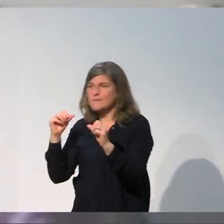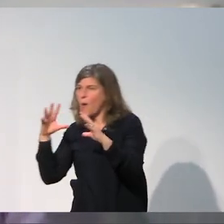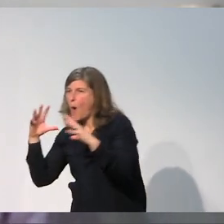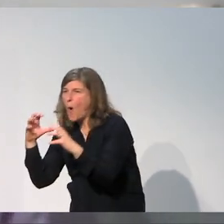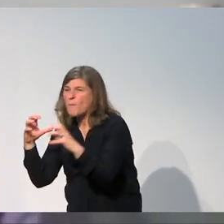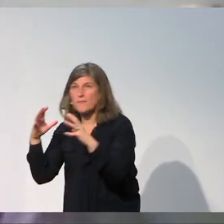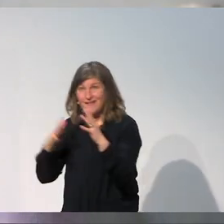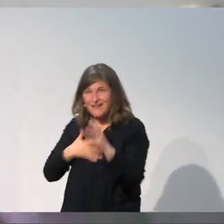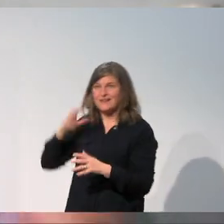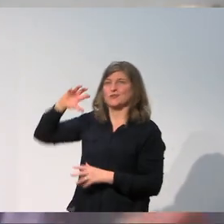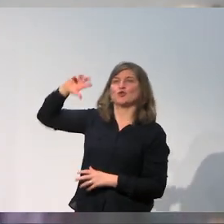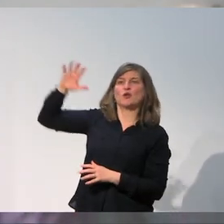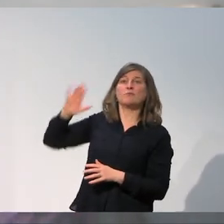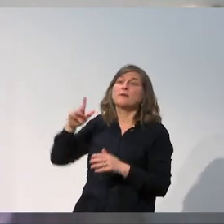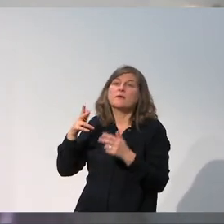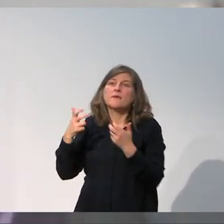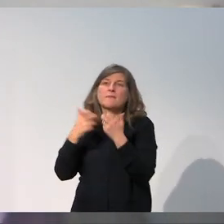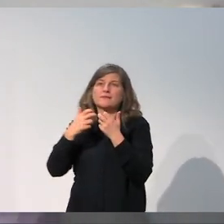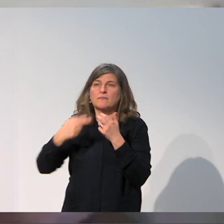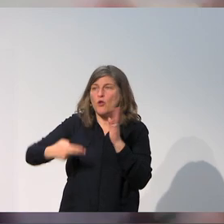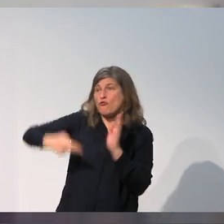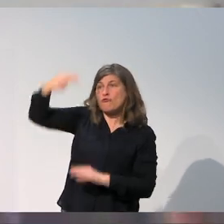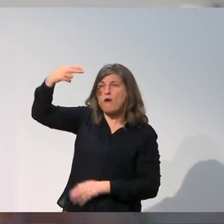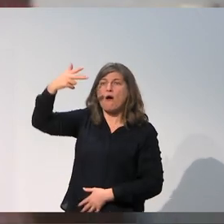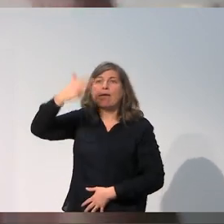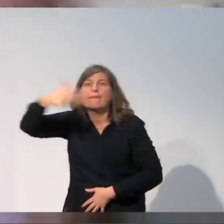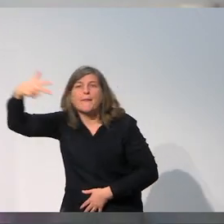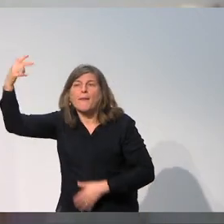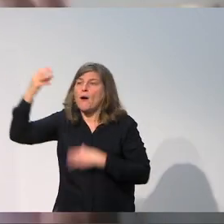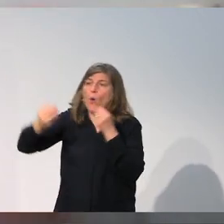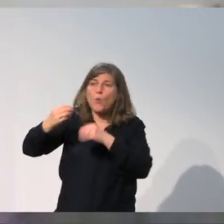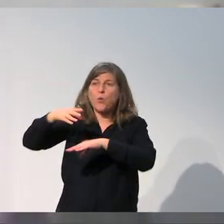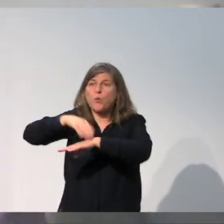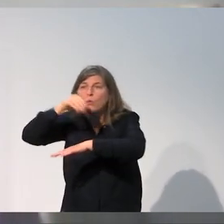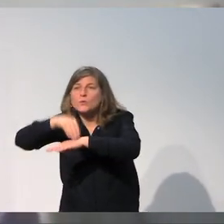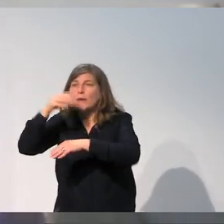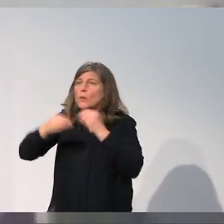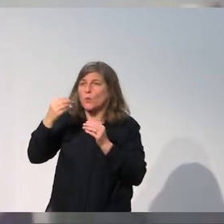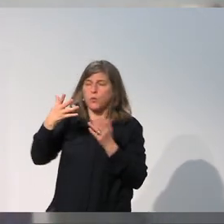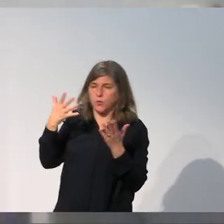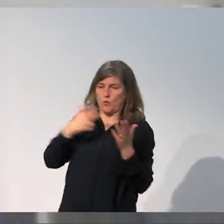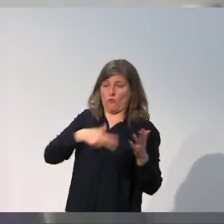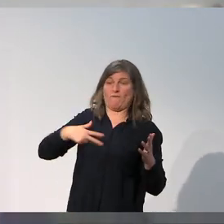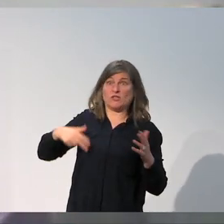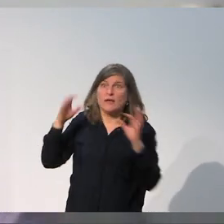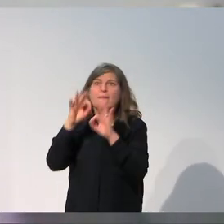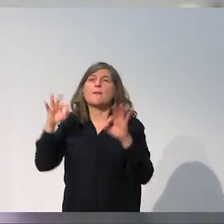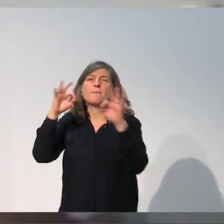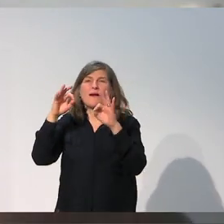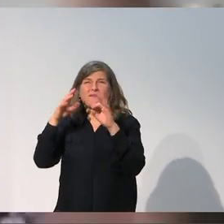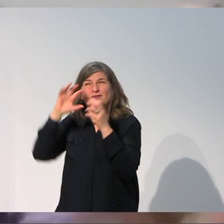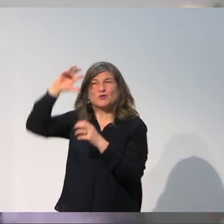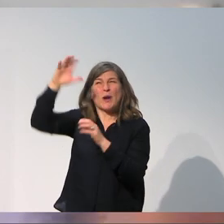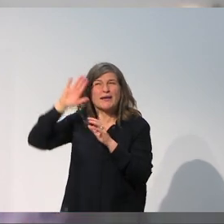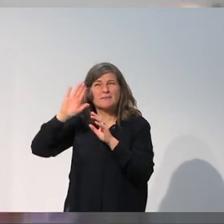n'avait pas, par exemple, dans des fjords scandinaves. Et que s'il y a eu une profusion d'artistes peintres dans la Rome de ce moment, alors bien entendu